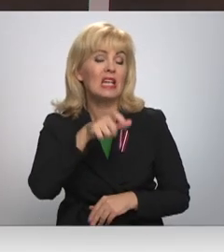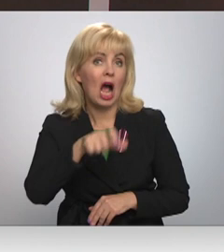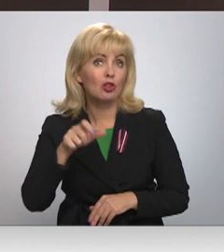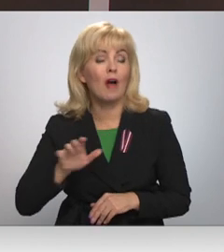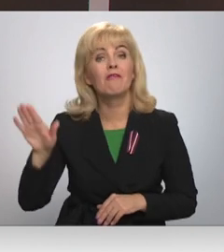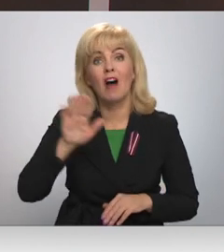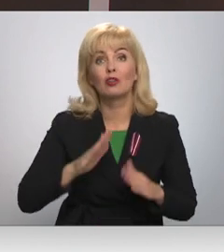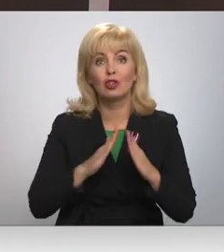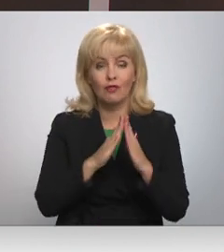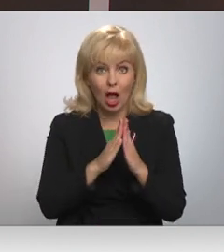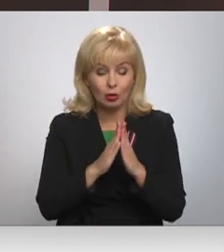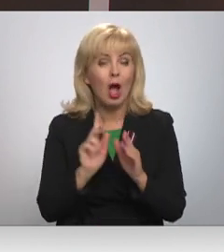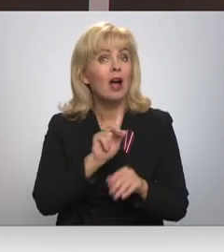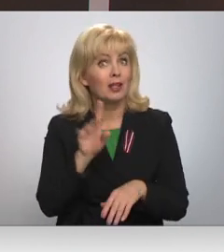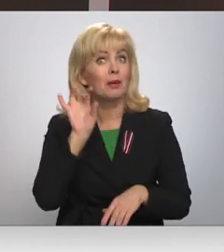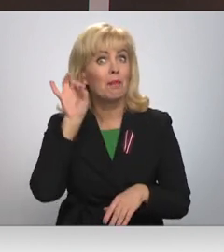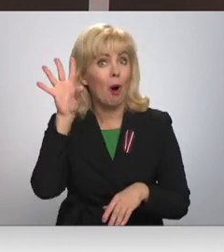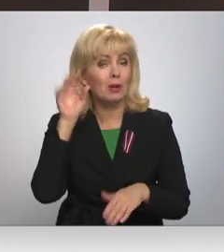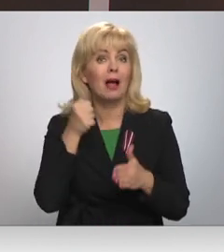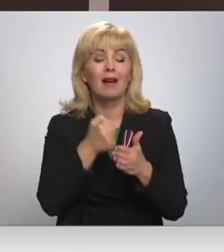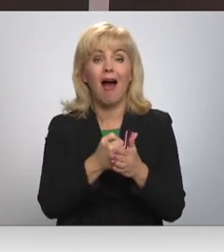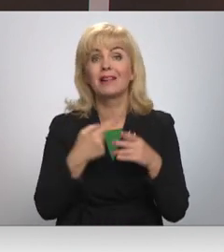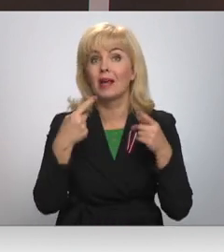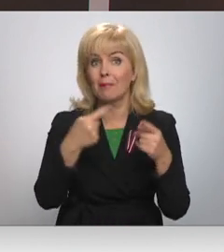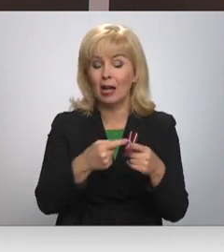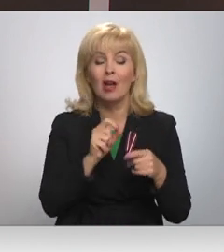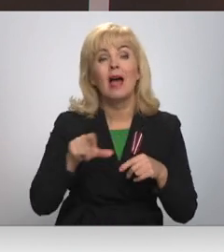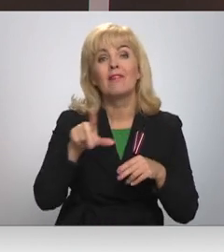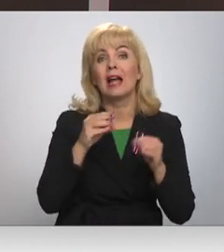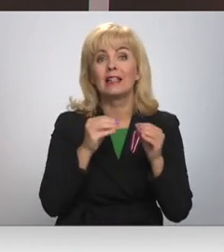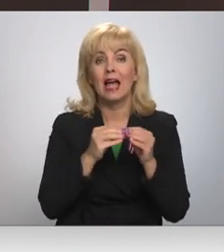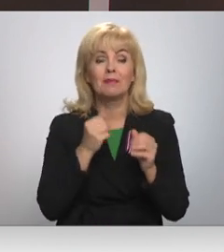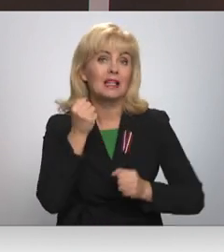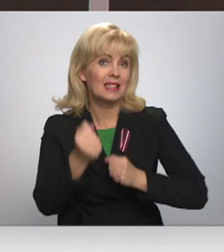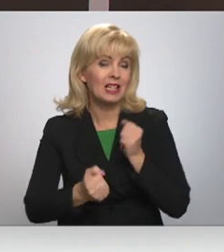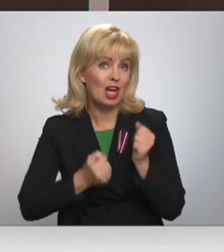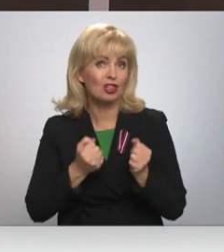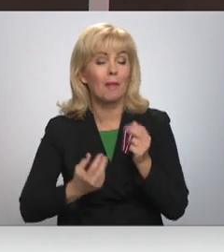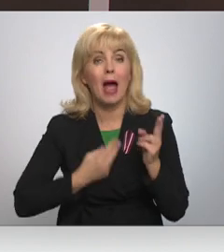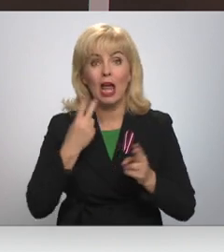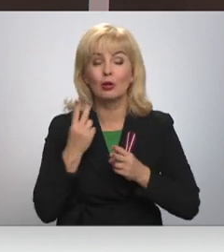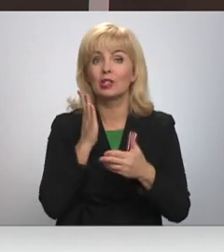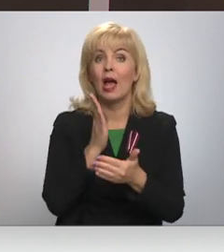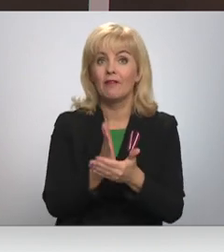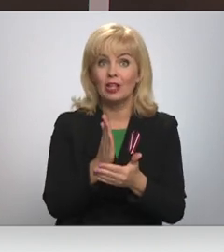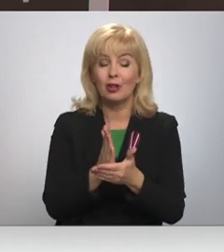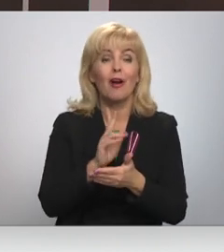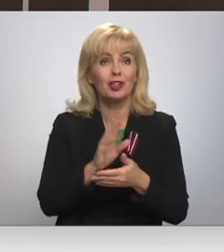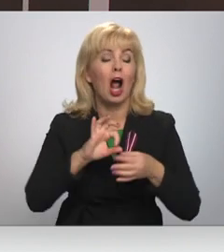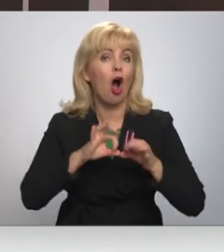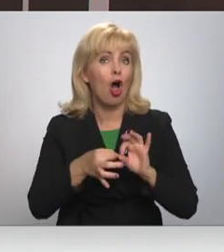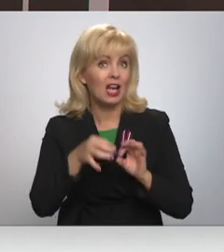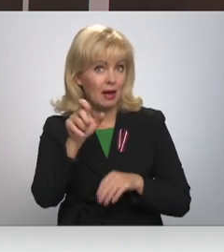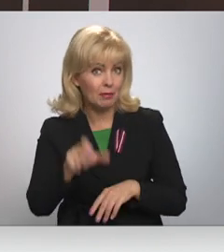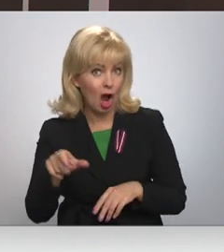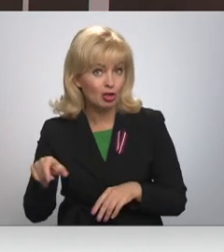valsts svētkos kļūst par populāru galamērķi vairākiem desmitiem skriešanas entuziastu. Viņu vidū ir arī olimpieši.